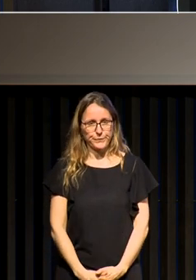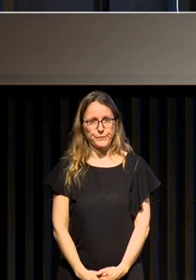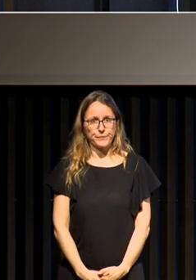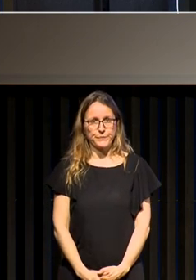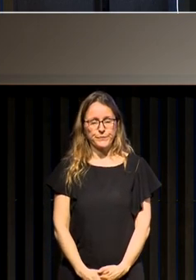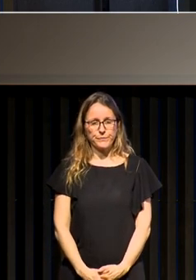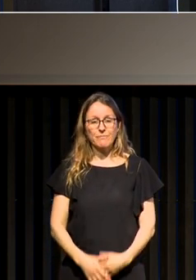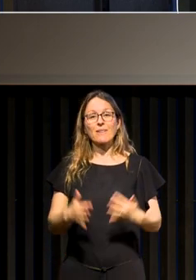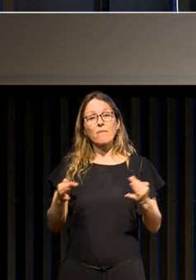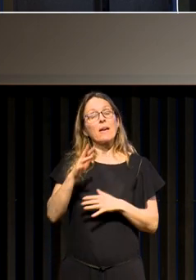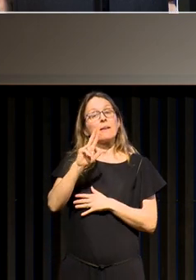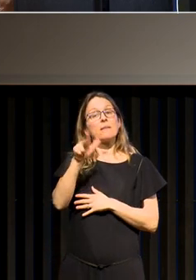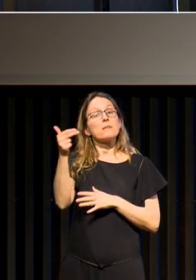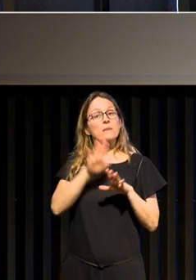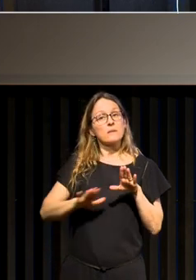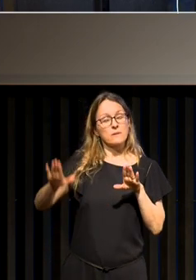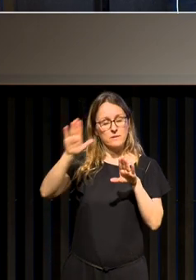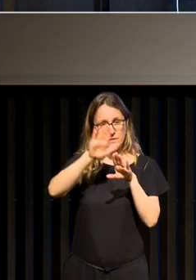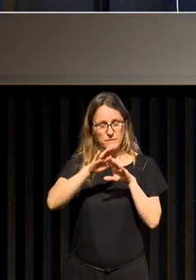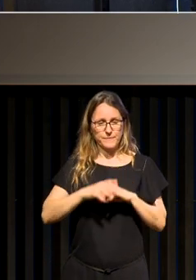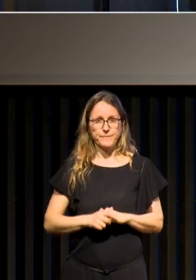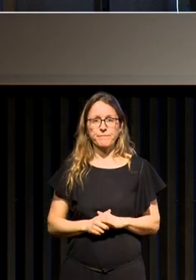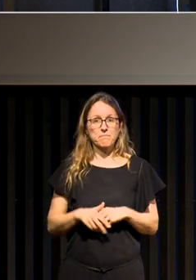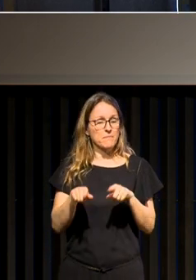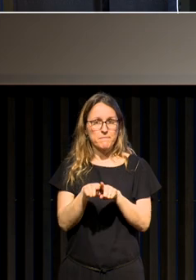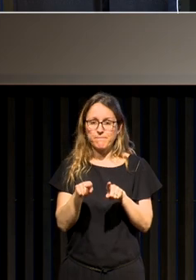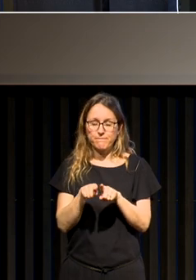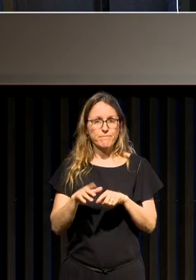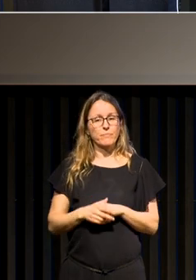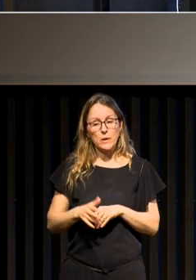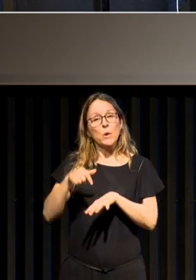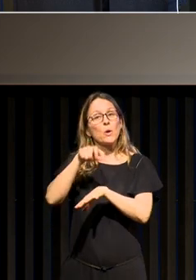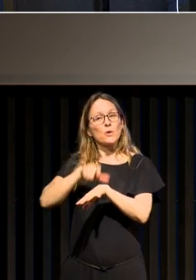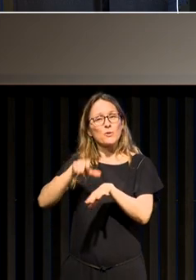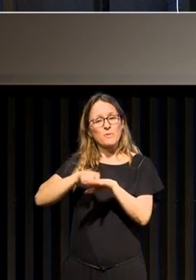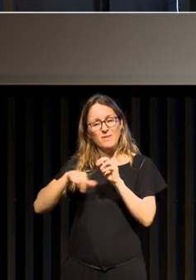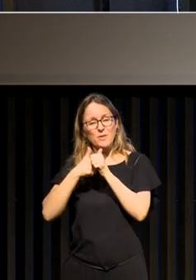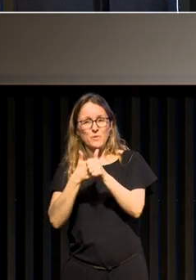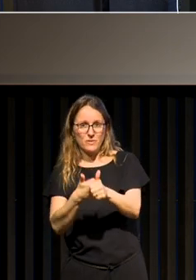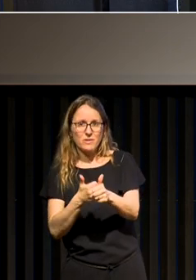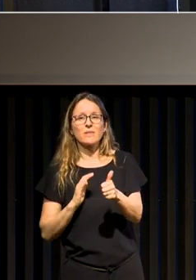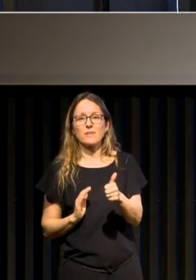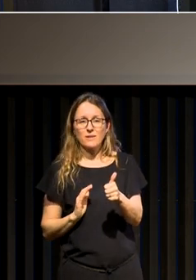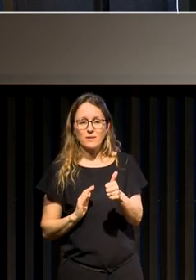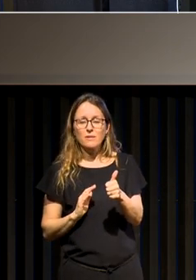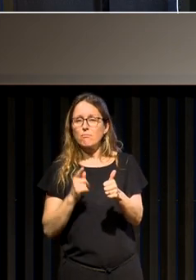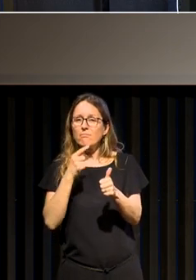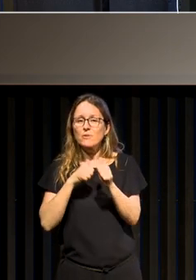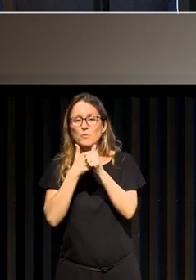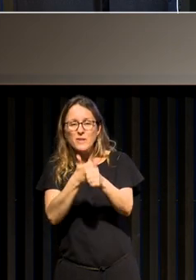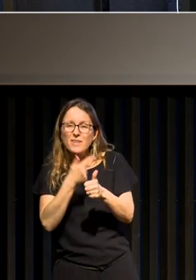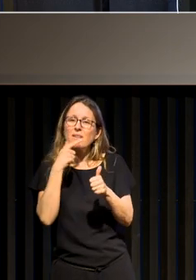Et au niveau national, mais toujours pareil, le comité de suivi de la mise en œuvre de la loi de